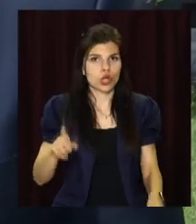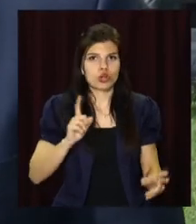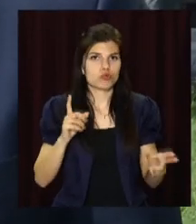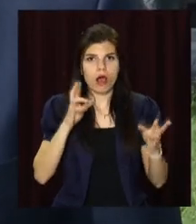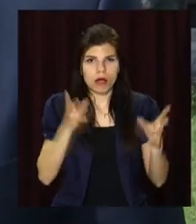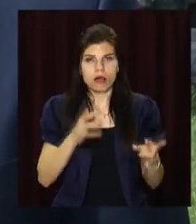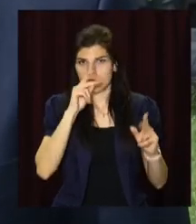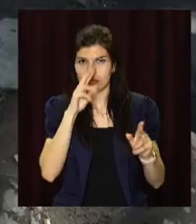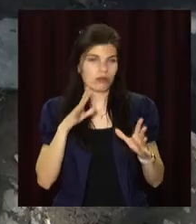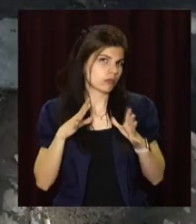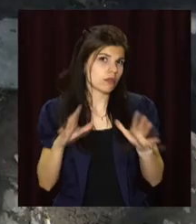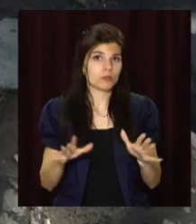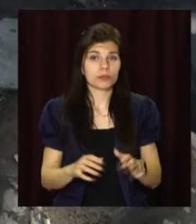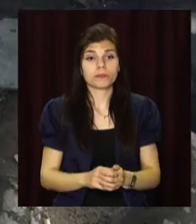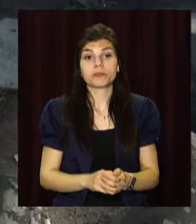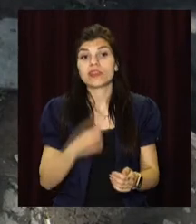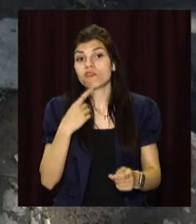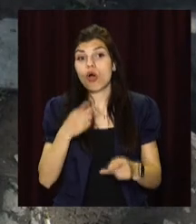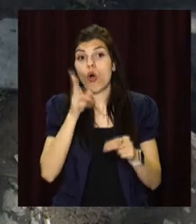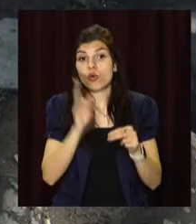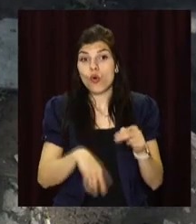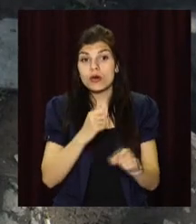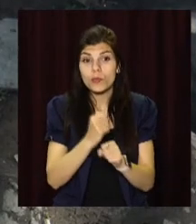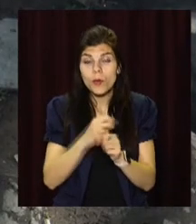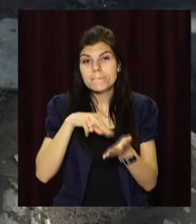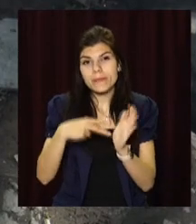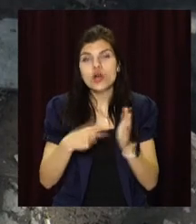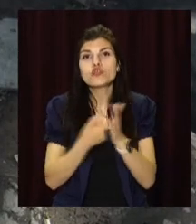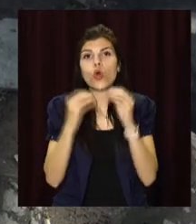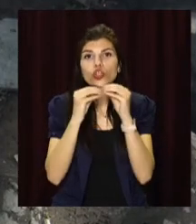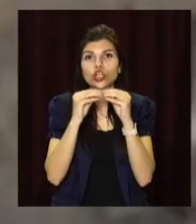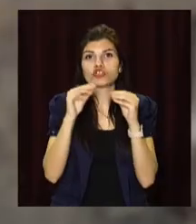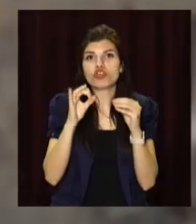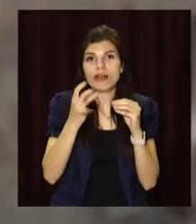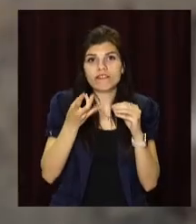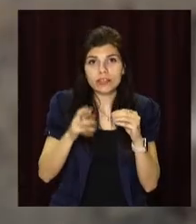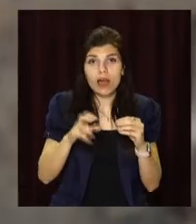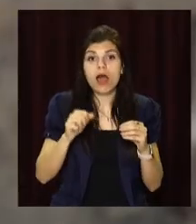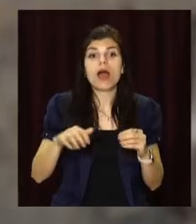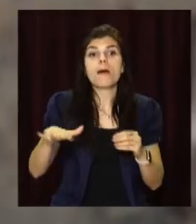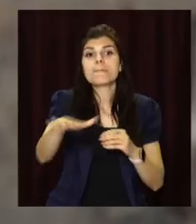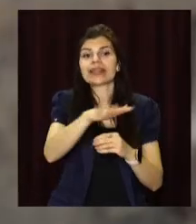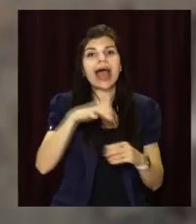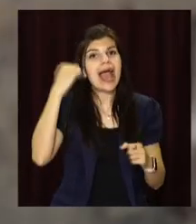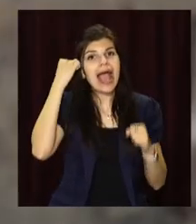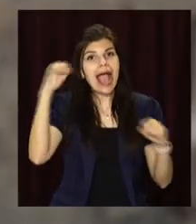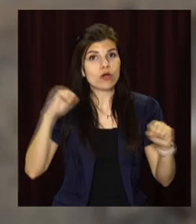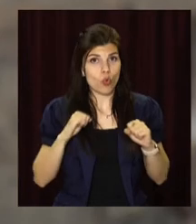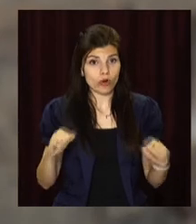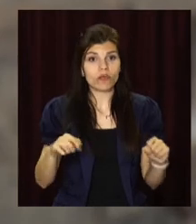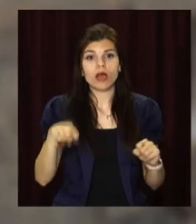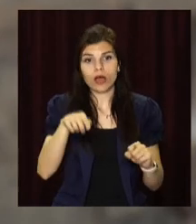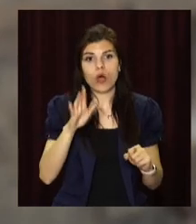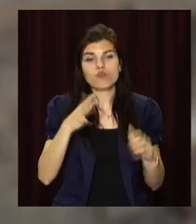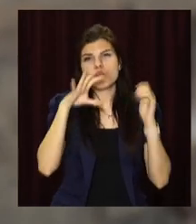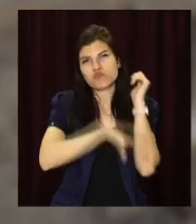дороги нашими пішоходами. Завершити роботи на цій ділянці планують до 10 червня, а на Майдані Героїв нові світлофори